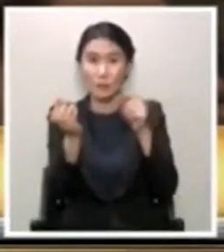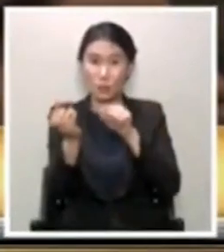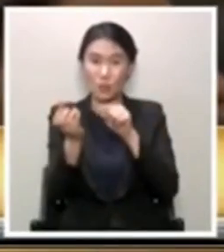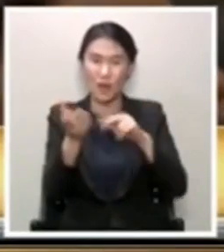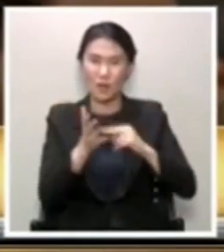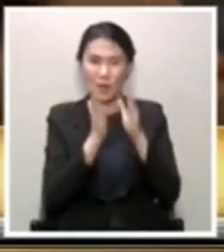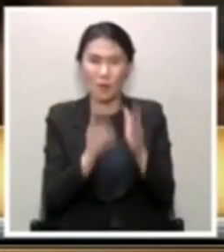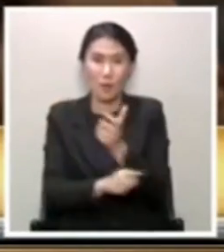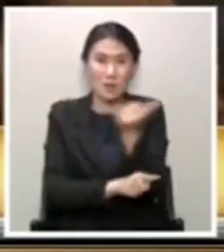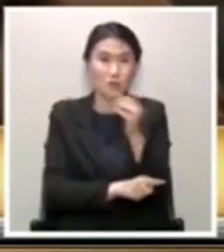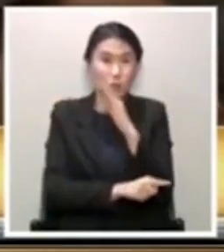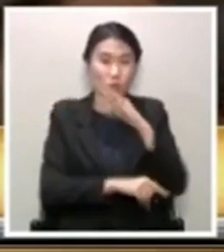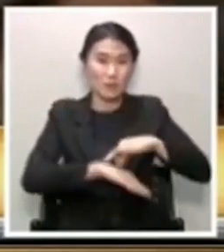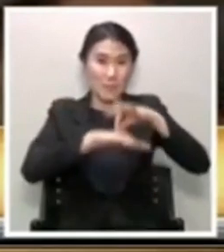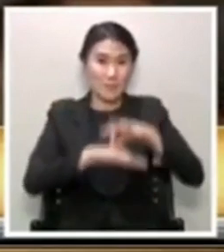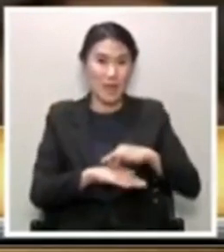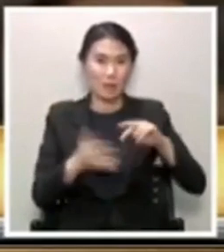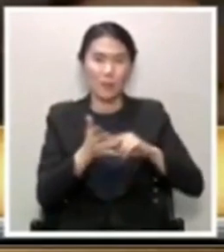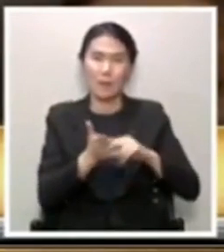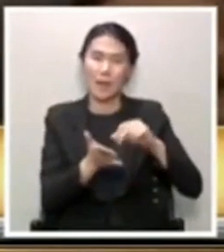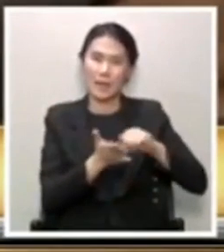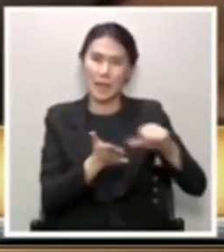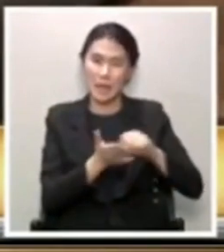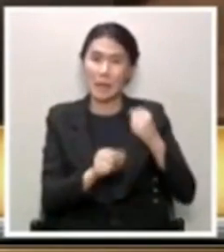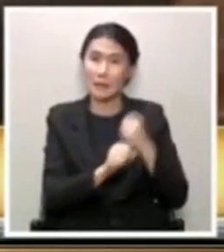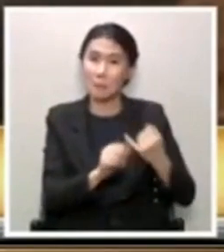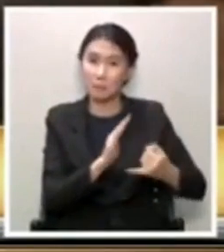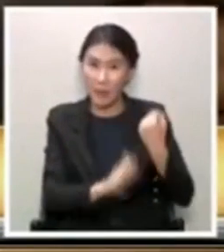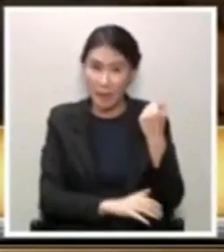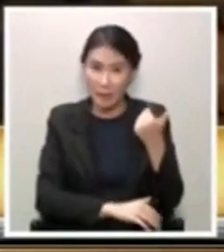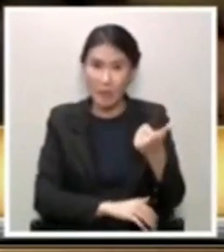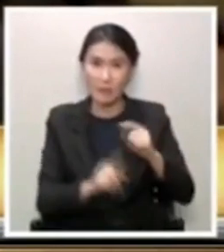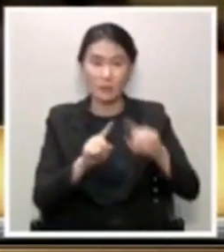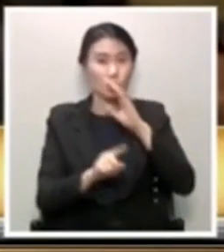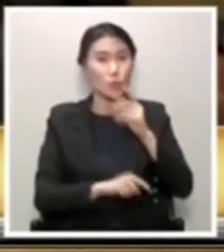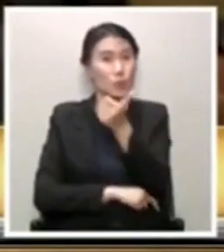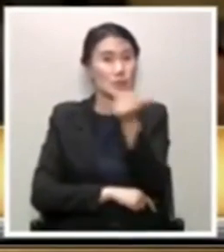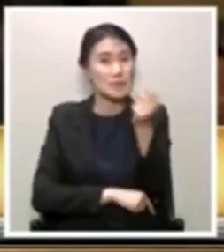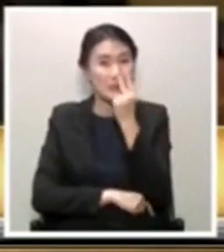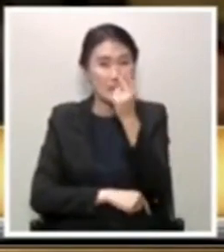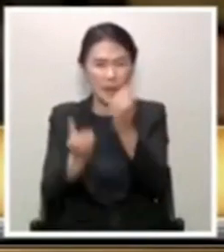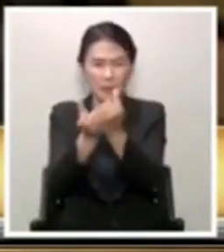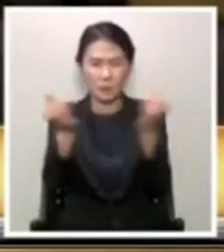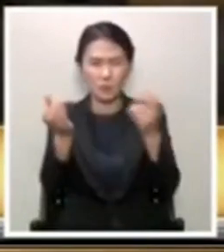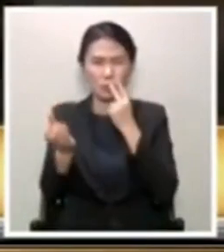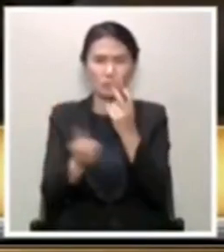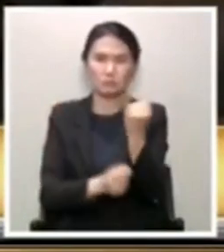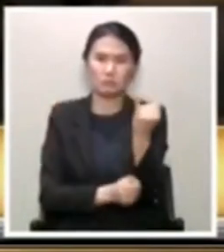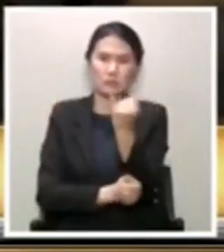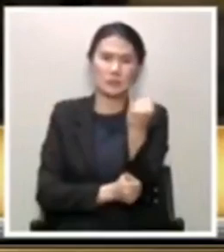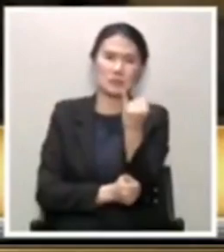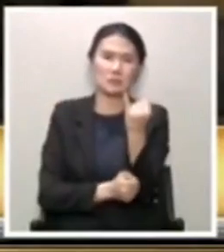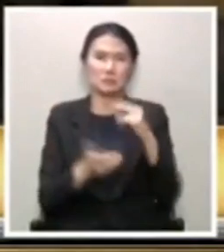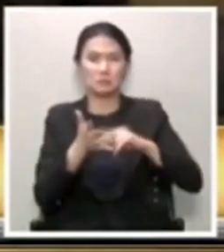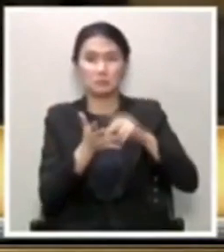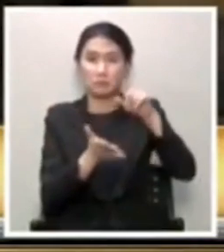นูญที่แก้ไขไม่ได้เลยในทางปฏิบัติเมื่อคนรุ่นถัดๆไปเห็นว่ารัฐธรรมนูญนี้มันไม่ดีมันไม่น่าอยู่มันต้องแก้